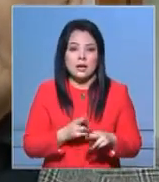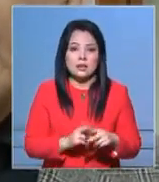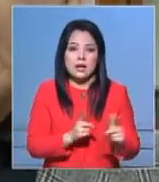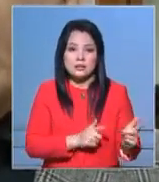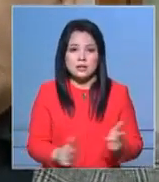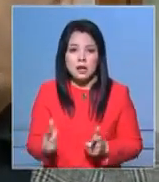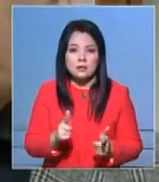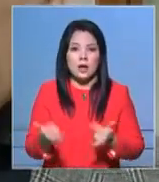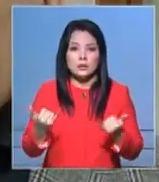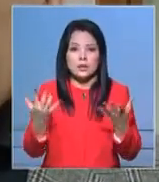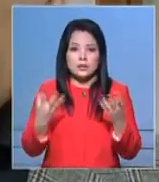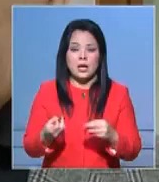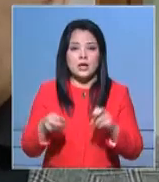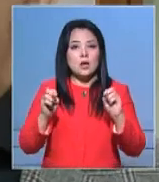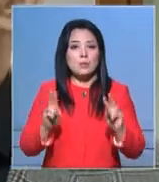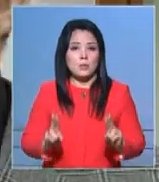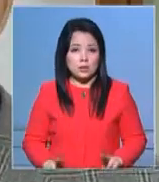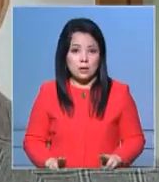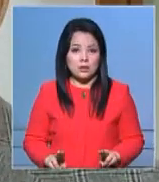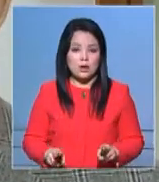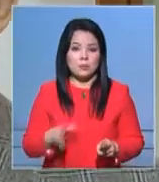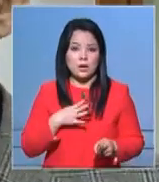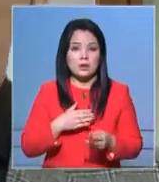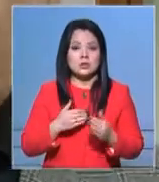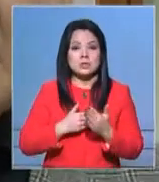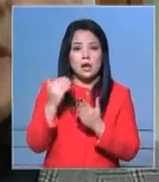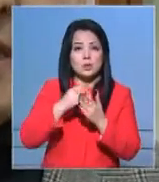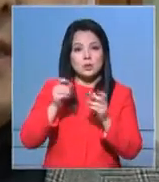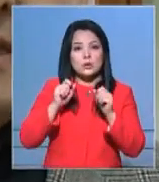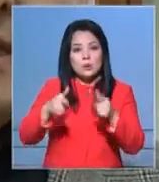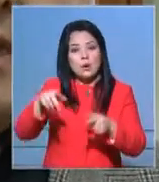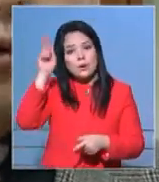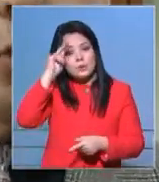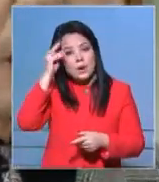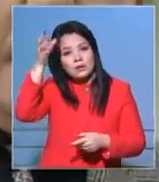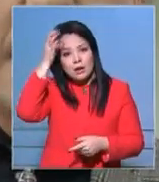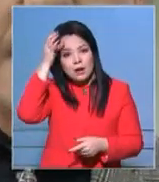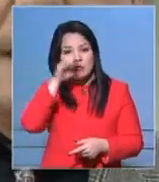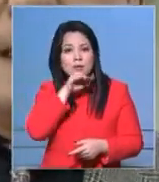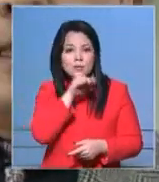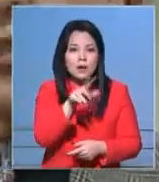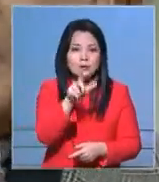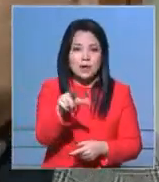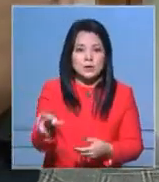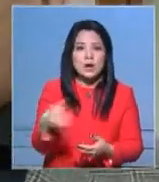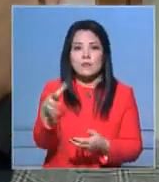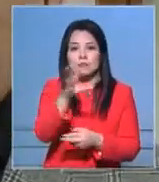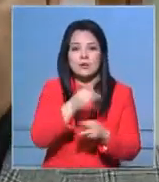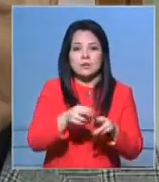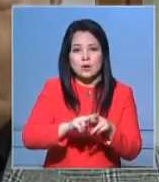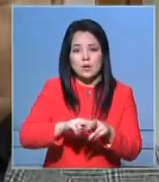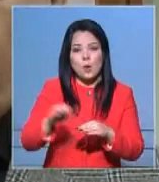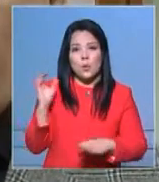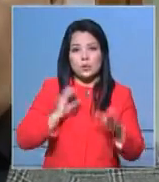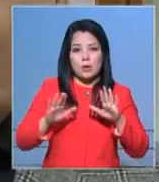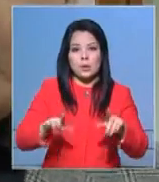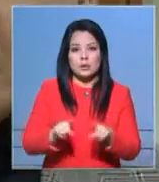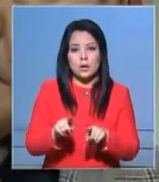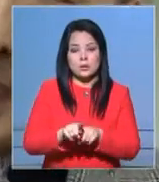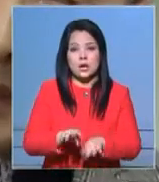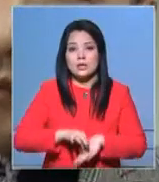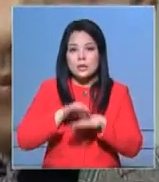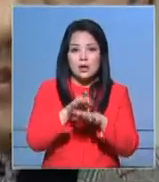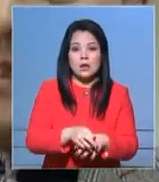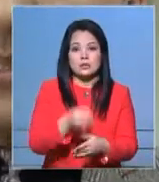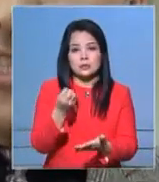жатқан мамандар, мысалы магистранттар, PhD докторанттар, олар дайында университеттерде жүргізілсе, а